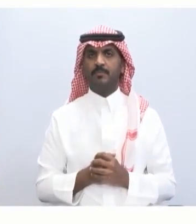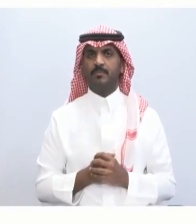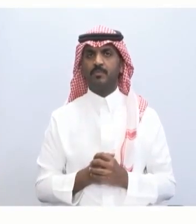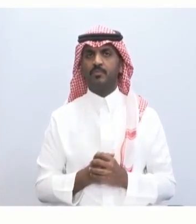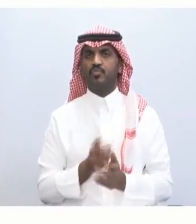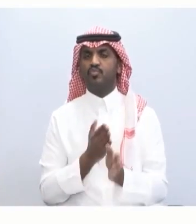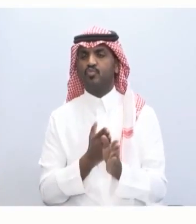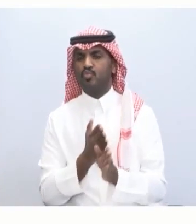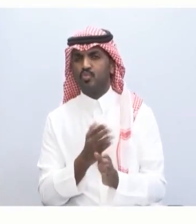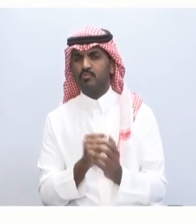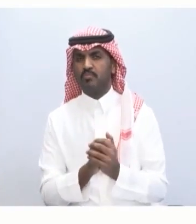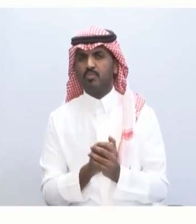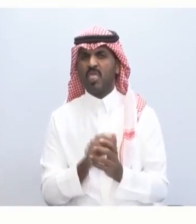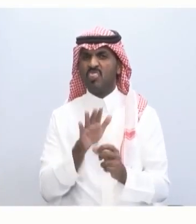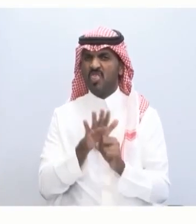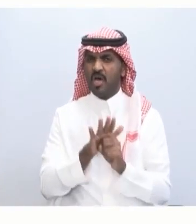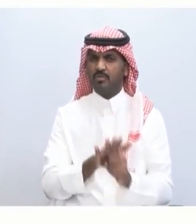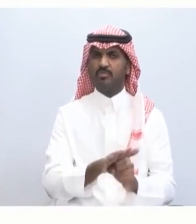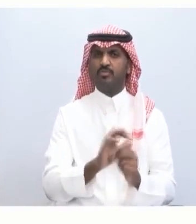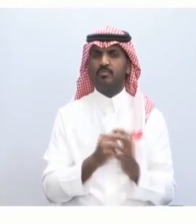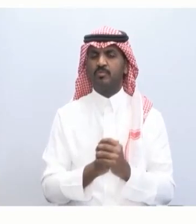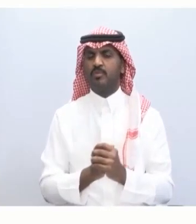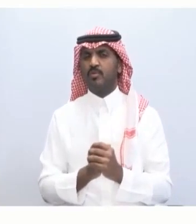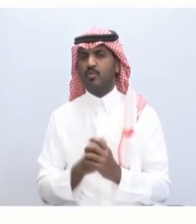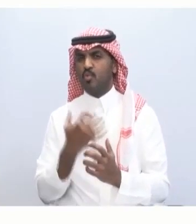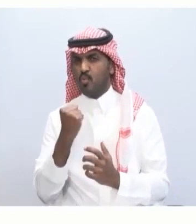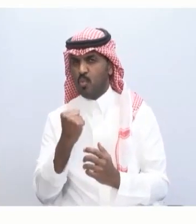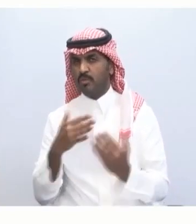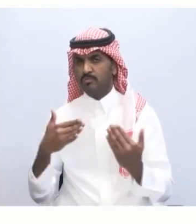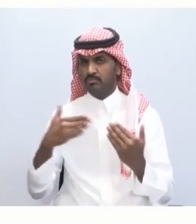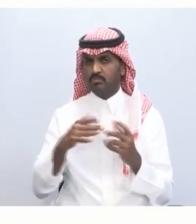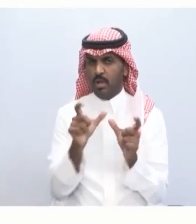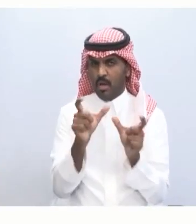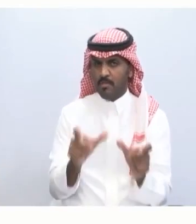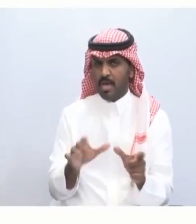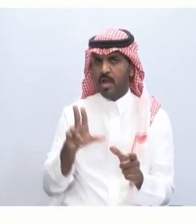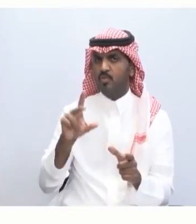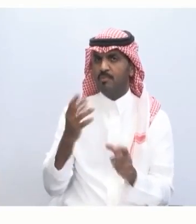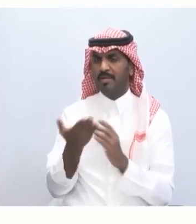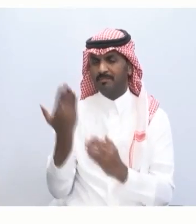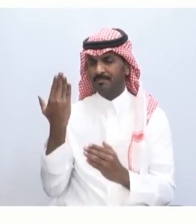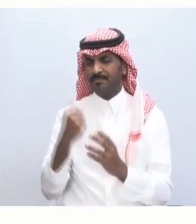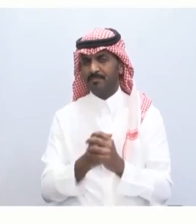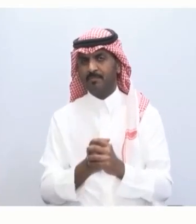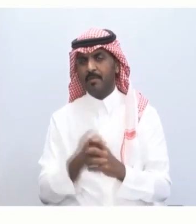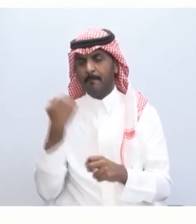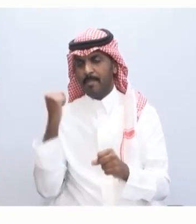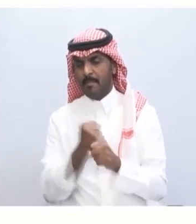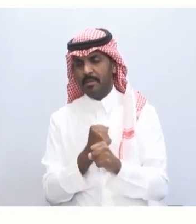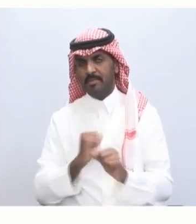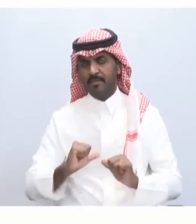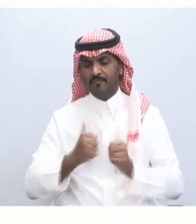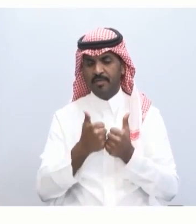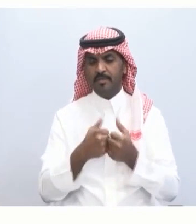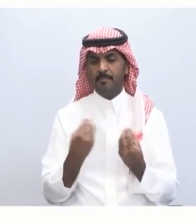اسلوب ضغط قامت به هذه القوات العثمانيه او الحاميه العثمانيه الموجوده بعمل او بتنفيذ